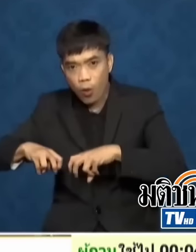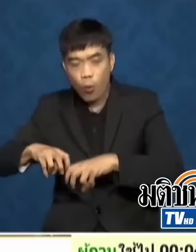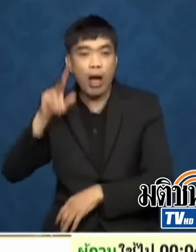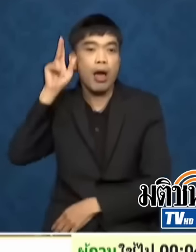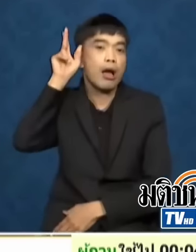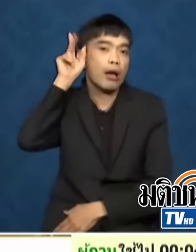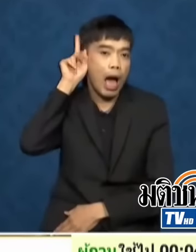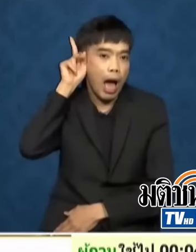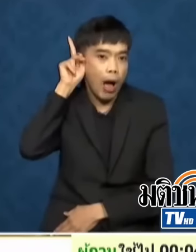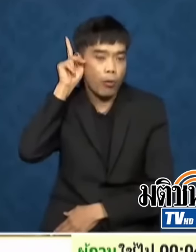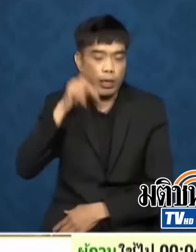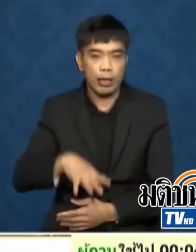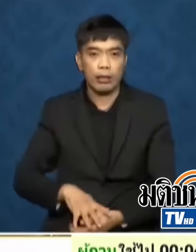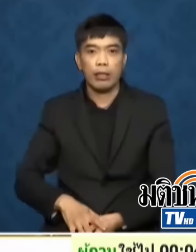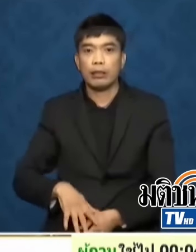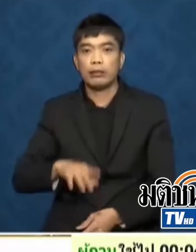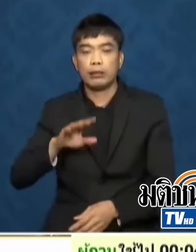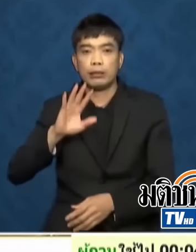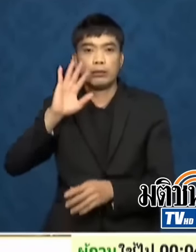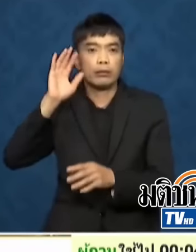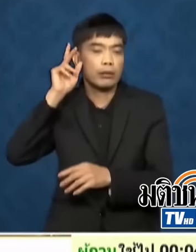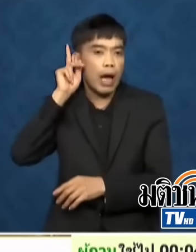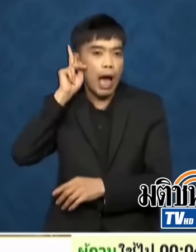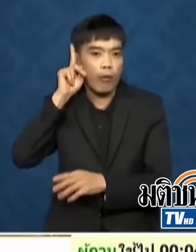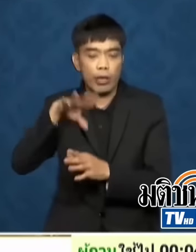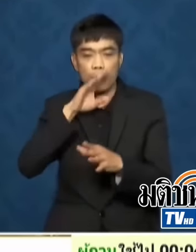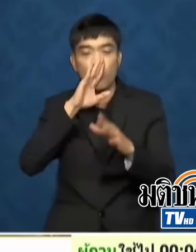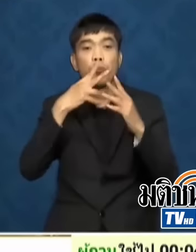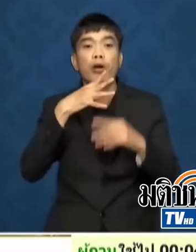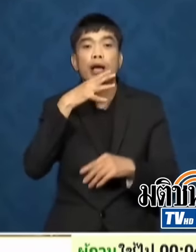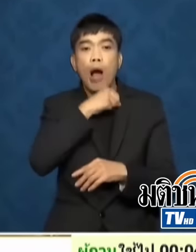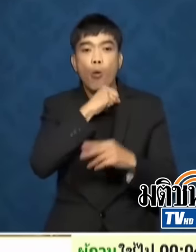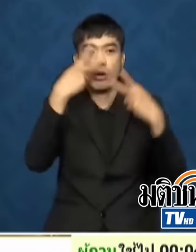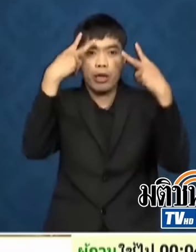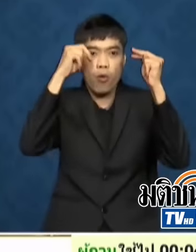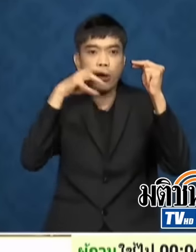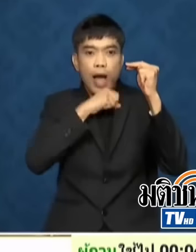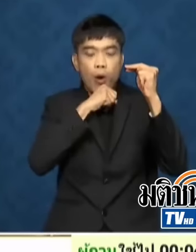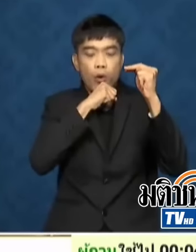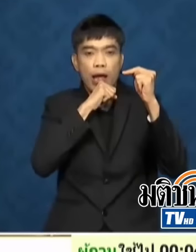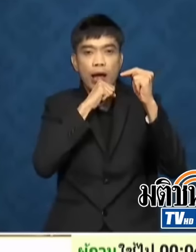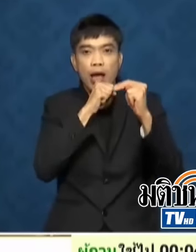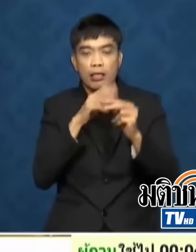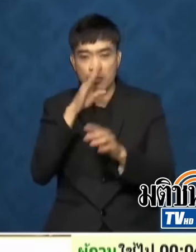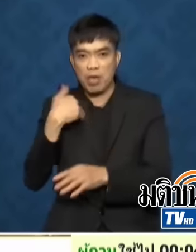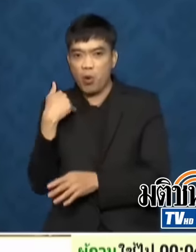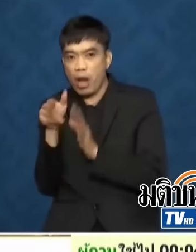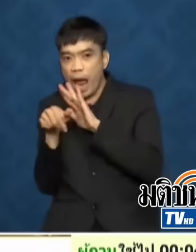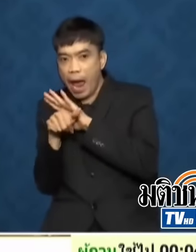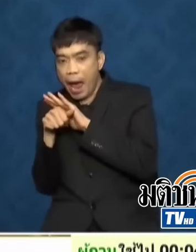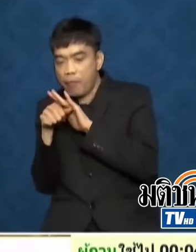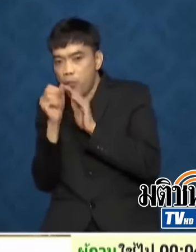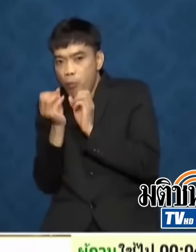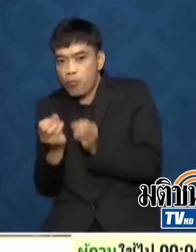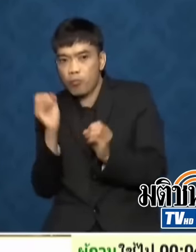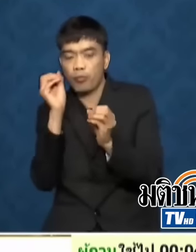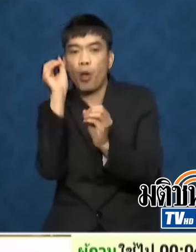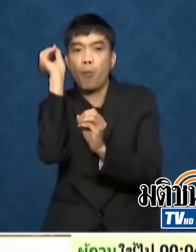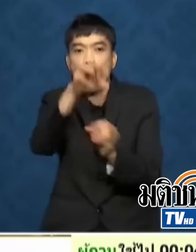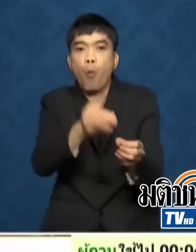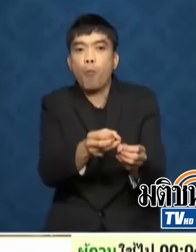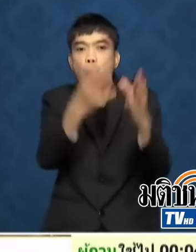ตุการณ์ลอบสังหารหรือทำร้ายท่านอดีตนายกรัฐมนตรีแล้วการพักในโรงพยาบาลตำรวจ